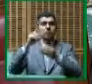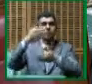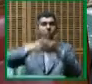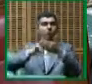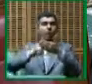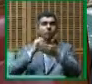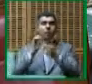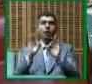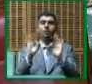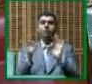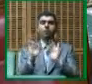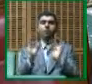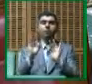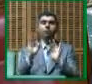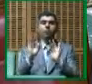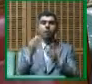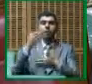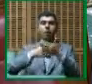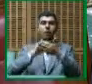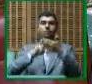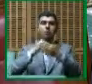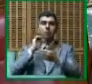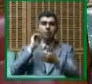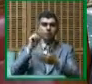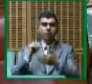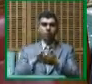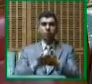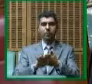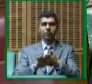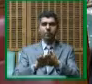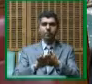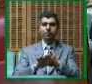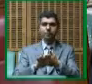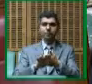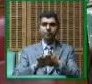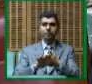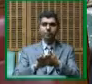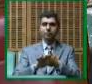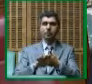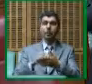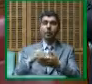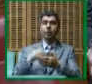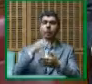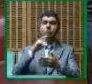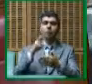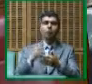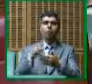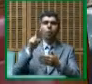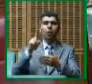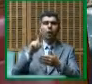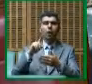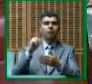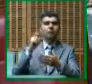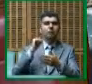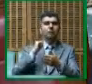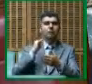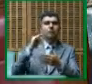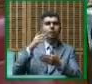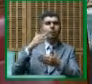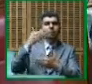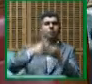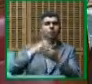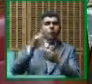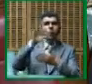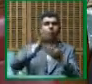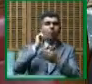الحر بحوالي 24 مليار درهم، أي بنسبة 12% من مجموع العجز. نفس الشيء بالنسبة لروسيا اللي ما